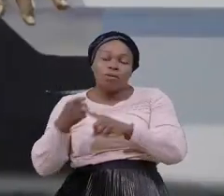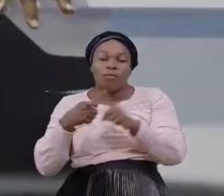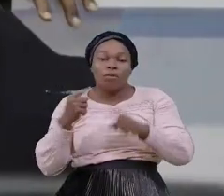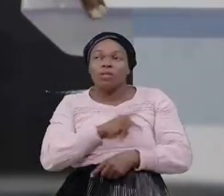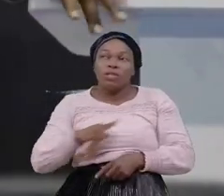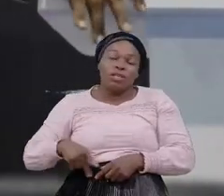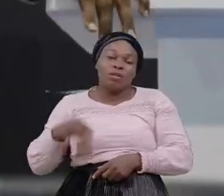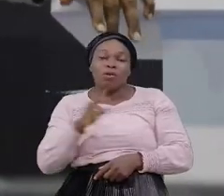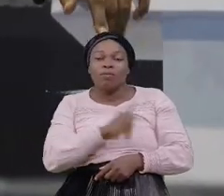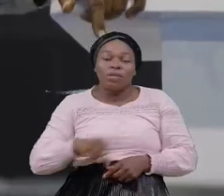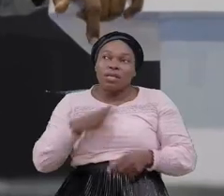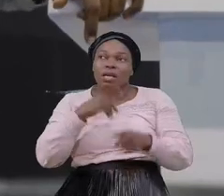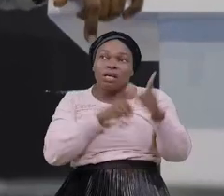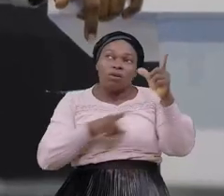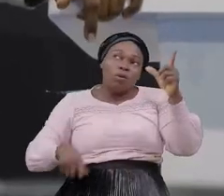du Seigneur des Seigneurs